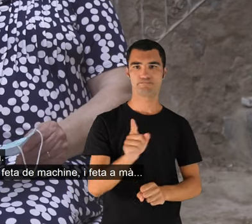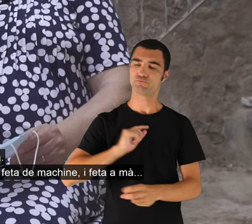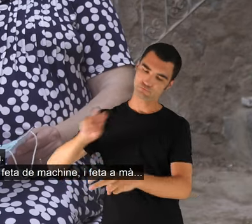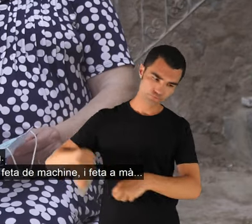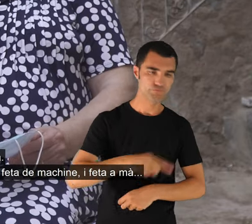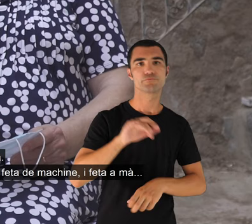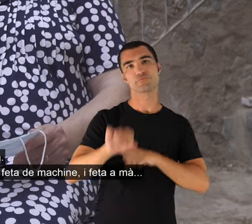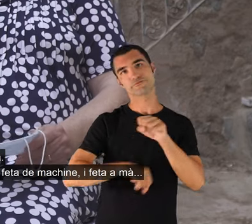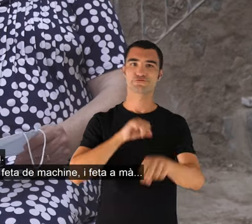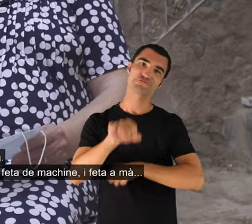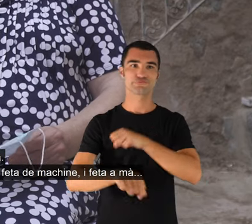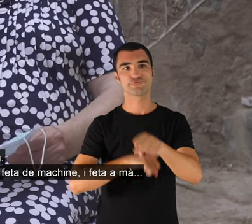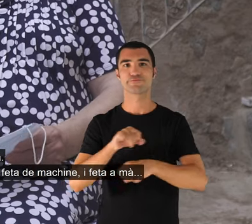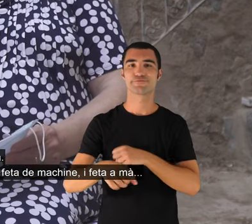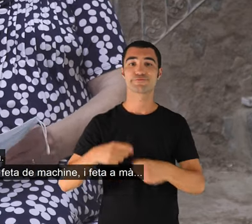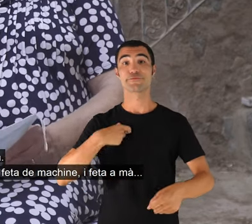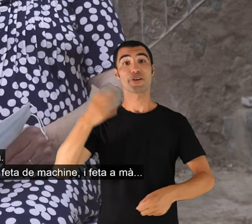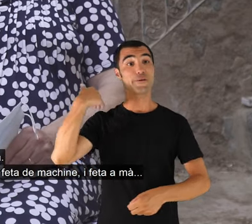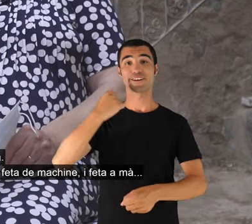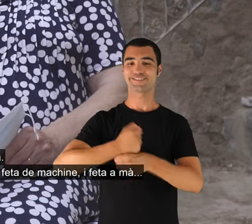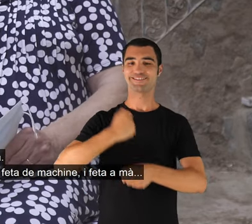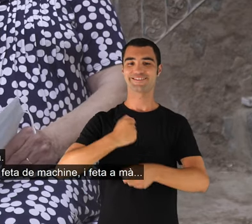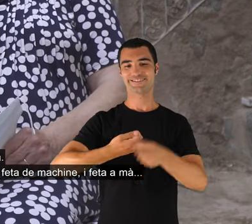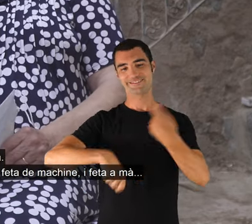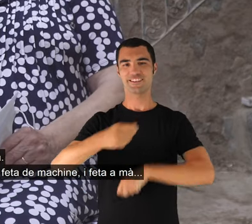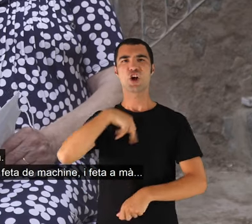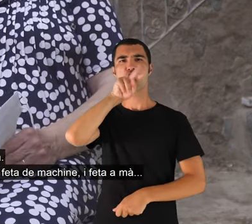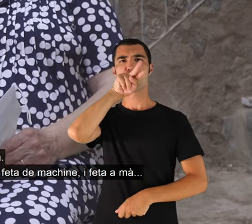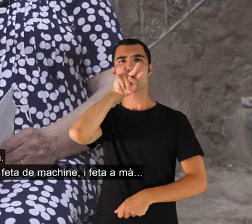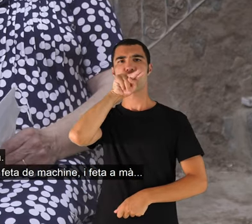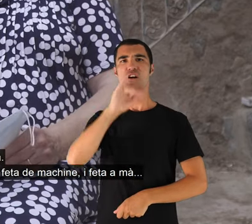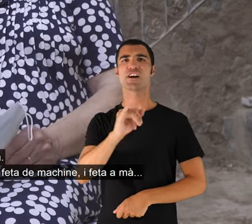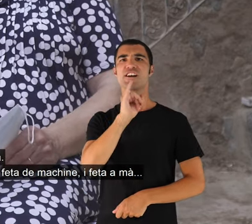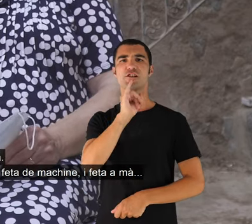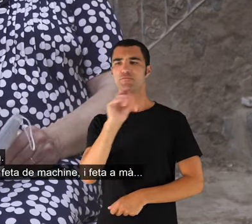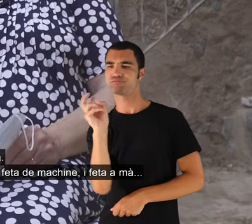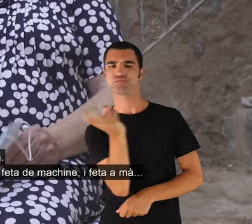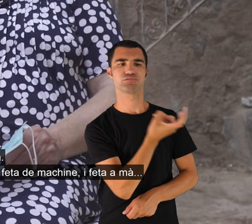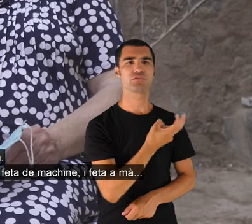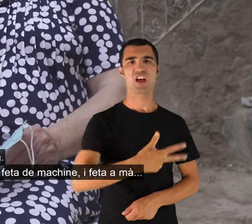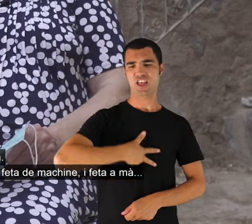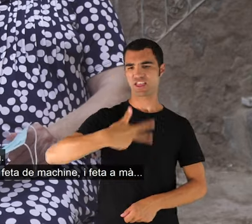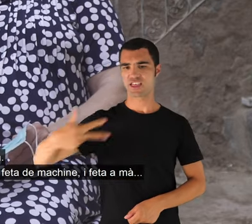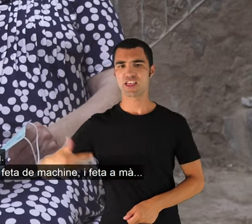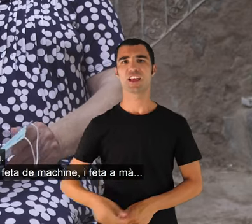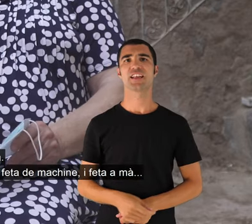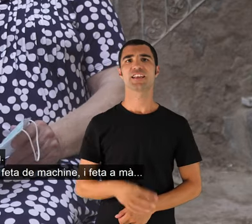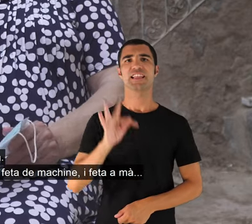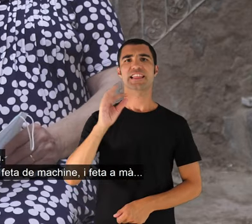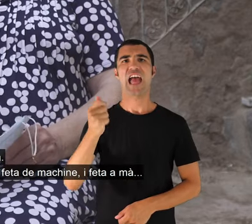sí. Estaven de dependents, sí. Xerraven totes les llengües, perquè sí. Per dir gràcies, en danès, tac-tac,